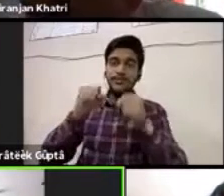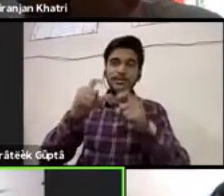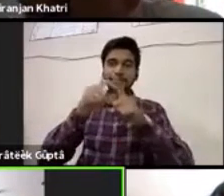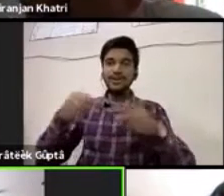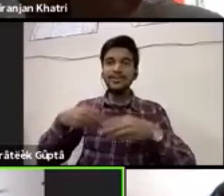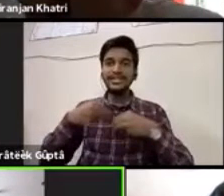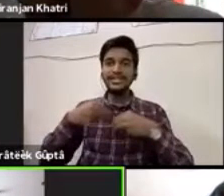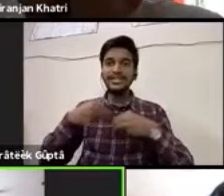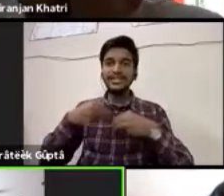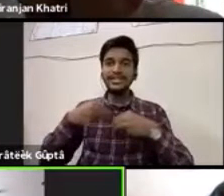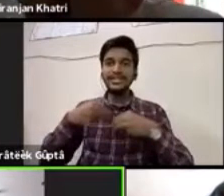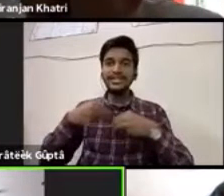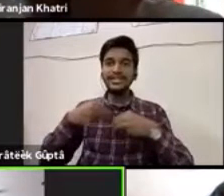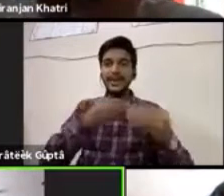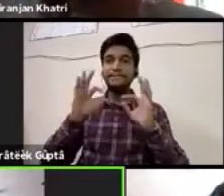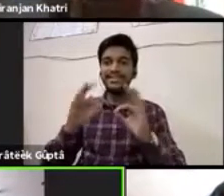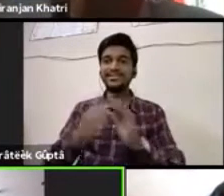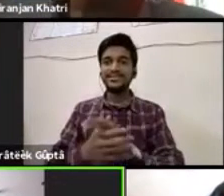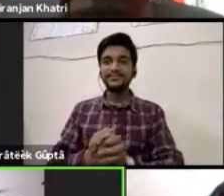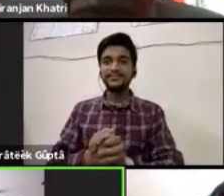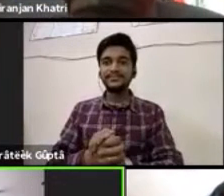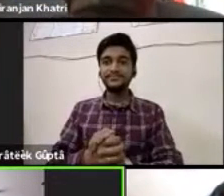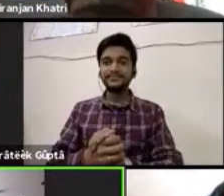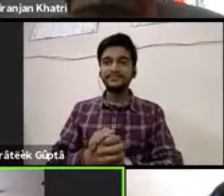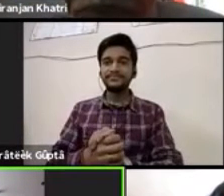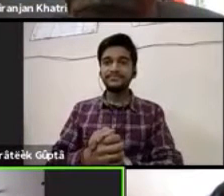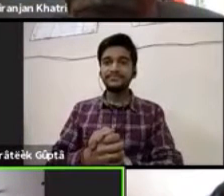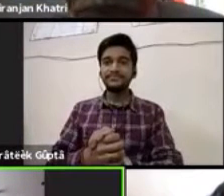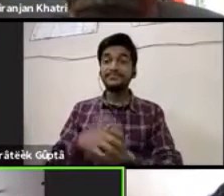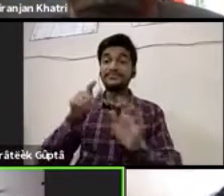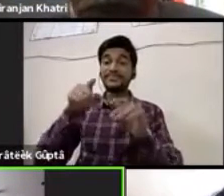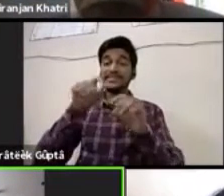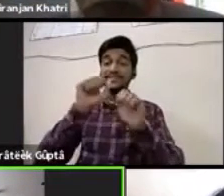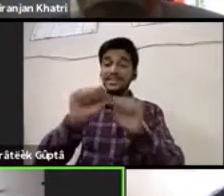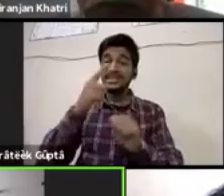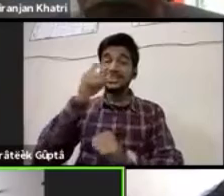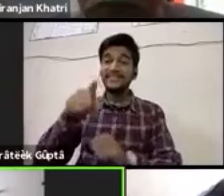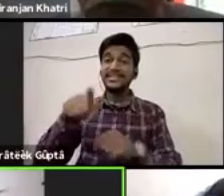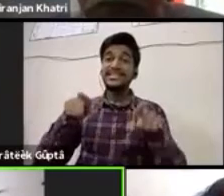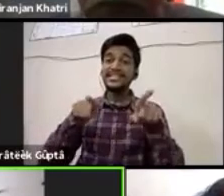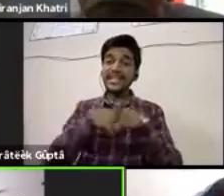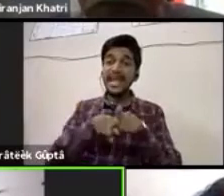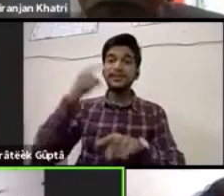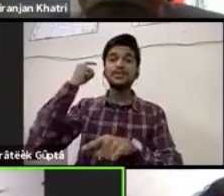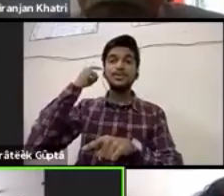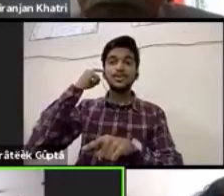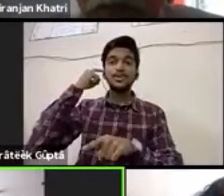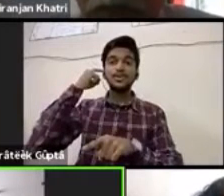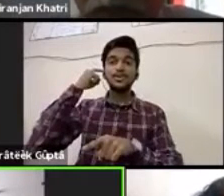तो यही मेरा थॉट है और इसी के लिए मैं ट्राई कर रही हूँ।